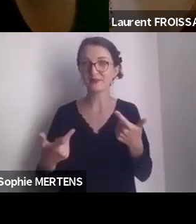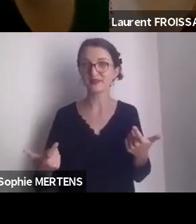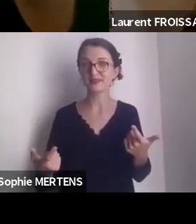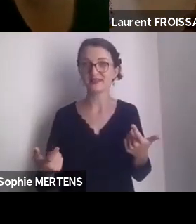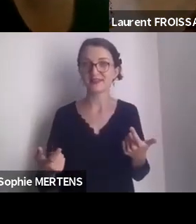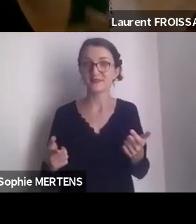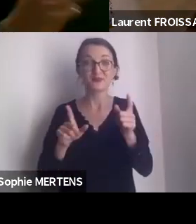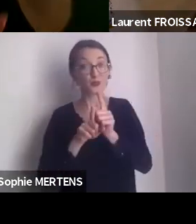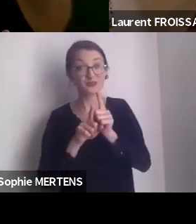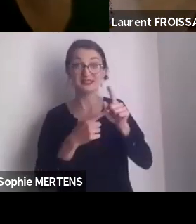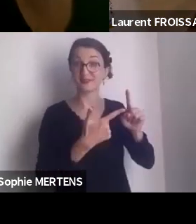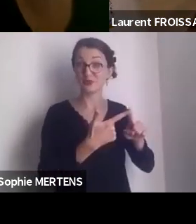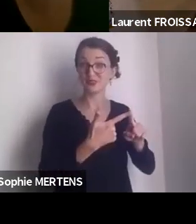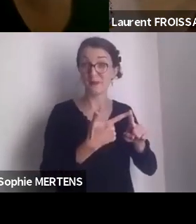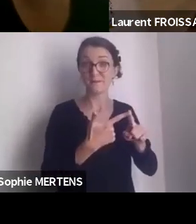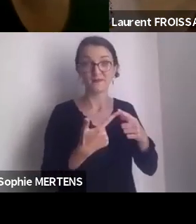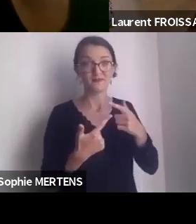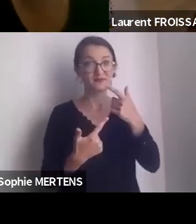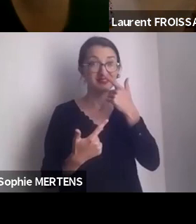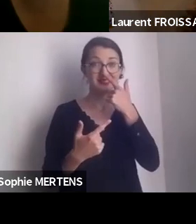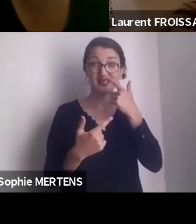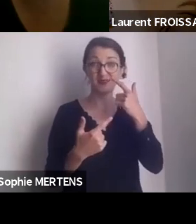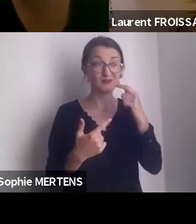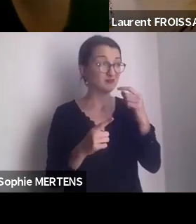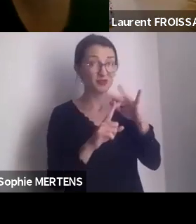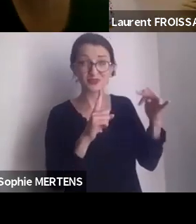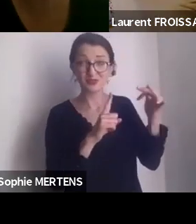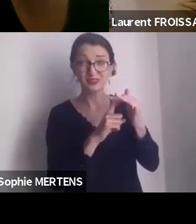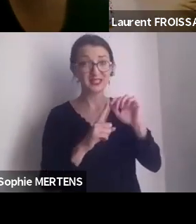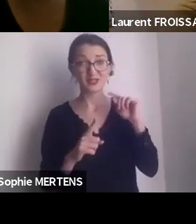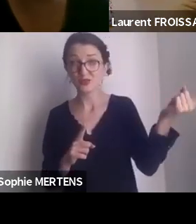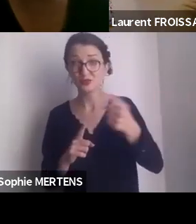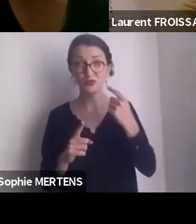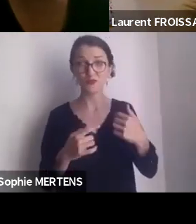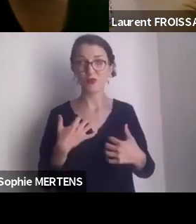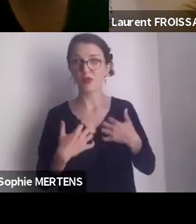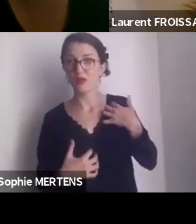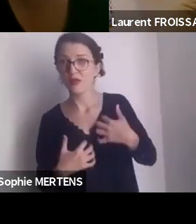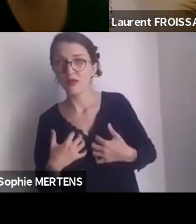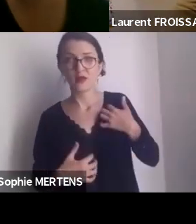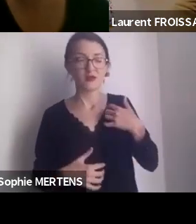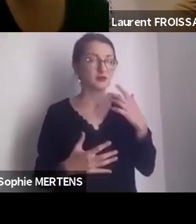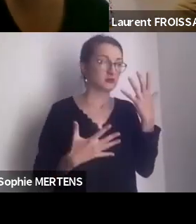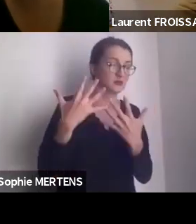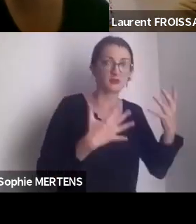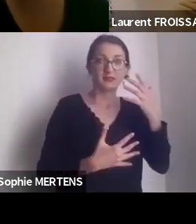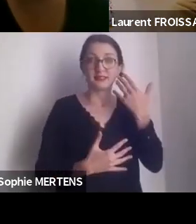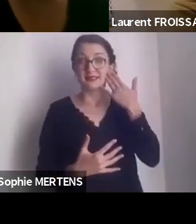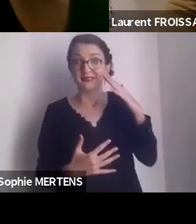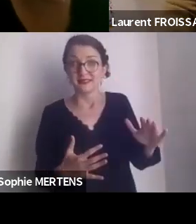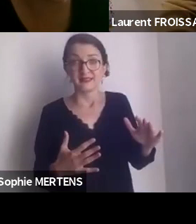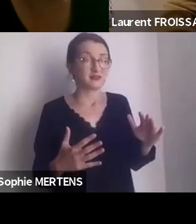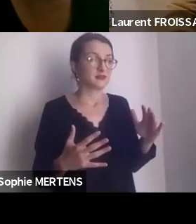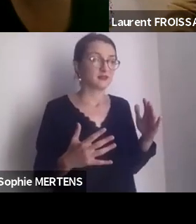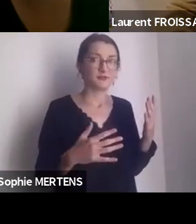pour dans ce monde où tout le monde en fait est un petit peu perturbé, pour faire repartir le carnet de commandes. Donc, je vais d'abord passer la